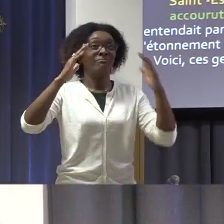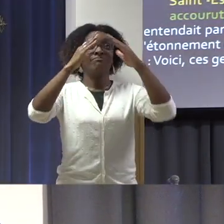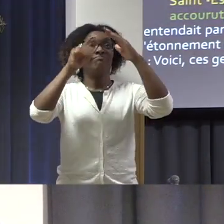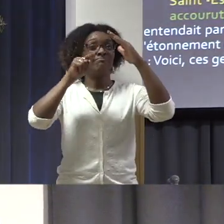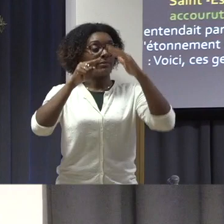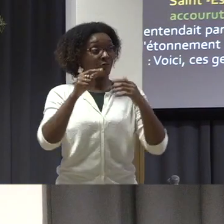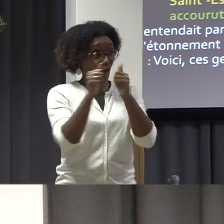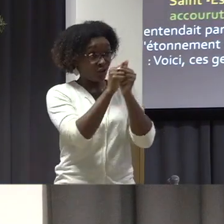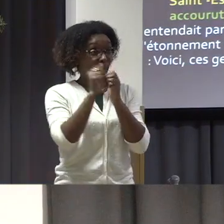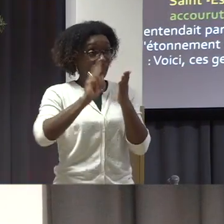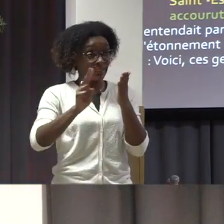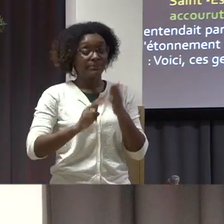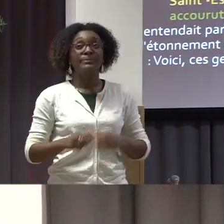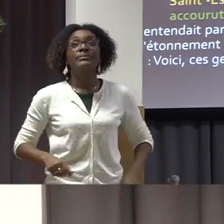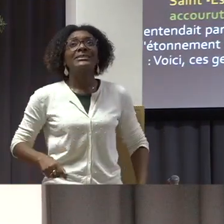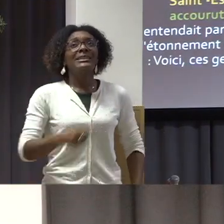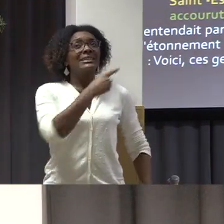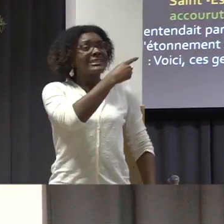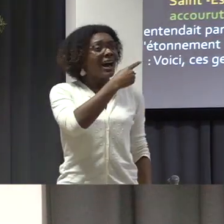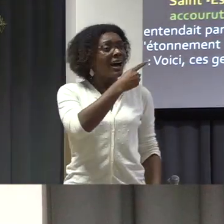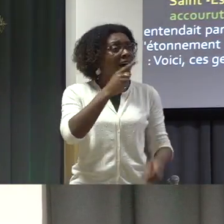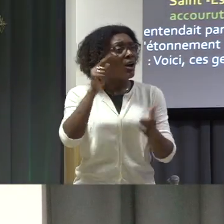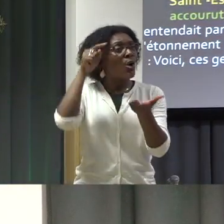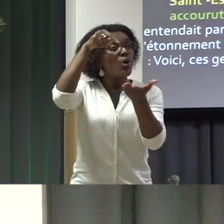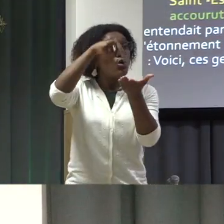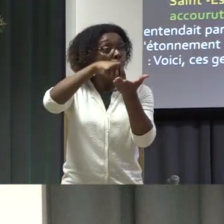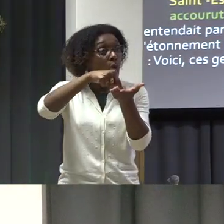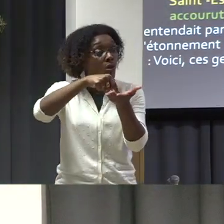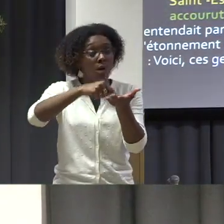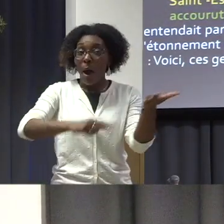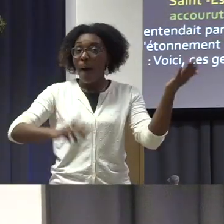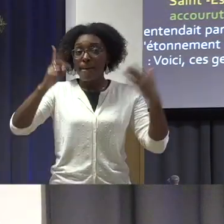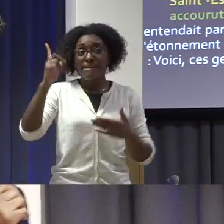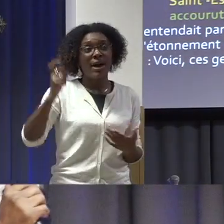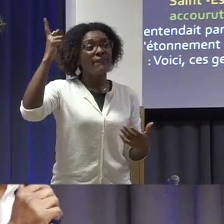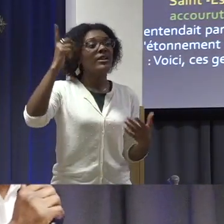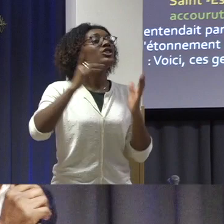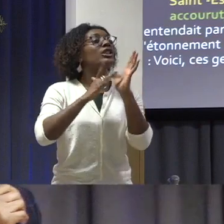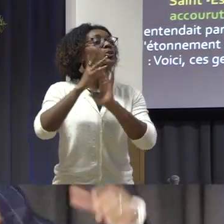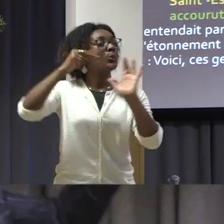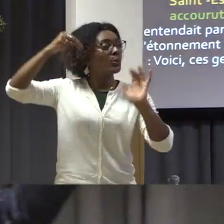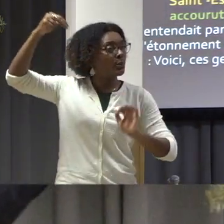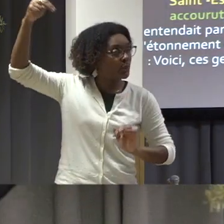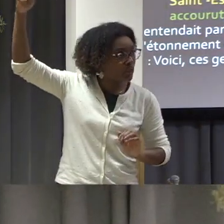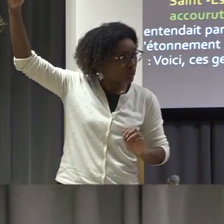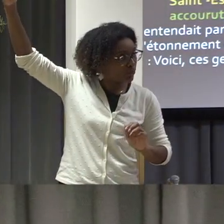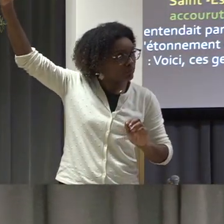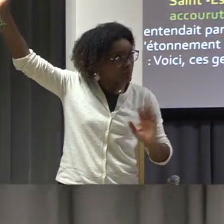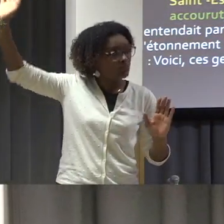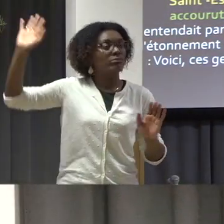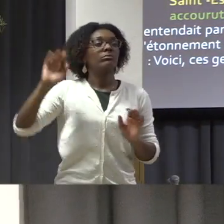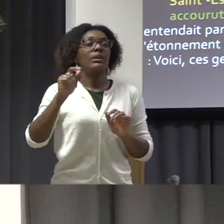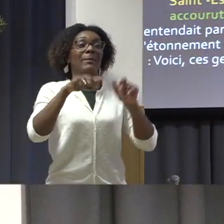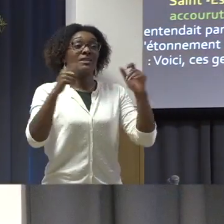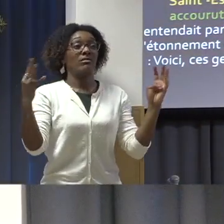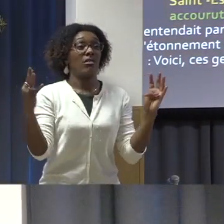jean brottes a été le lieu où d'où tout est parti après que le seigneur soit parti au ciel ils se sont